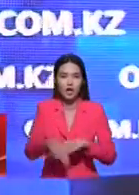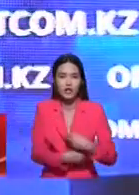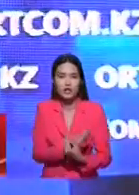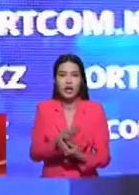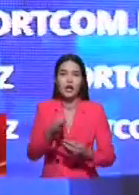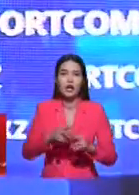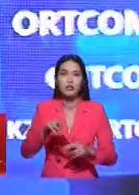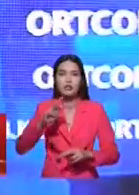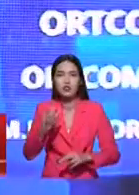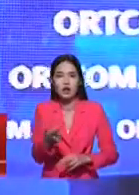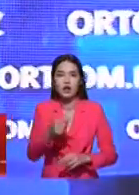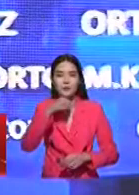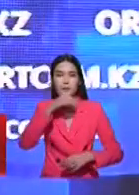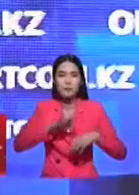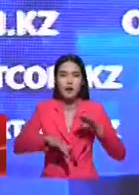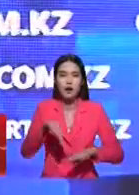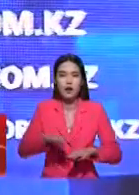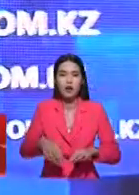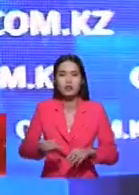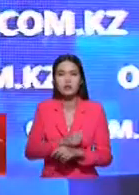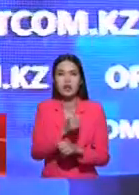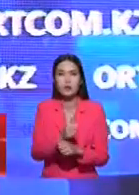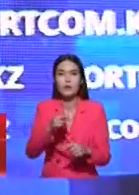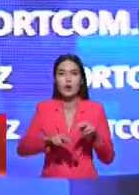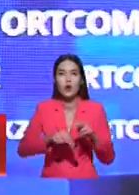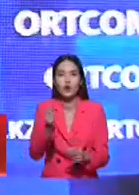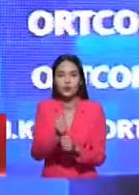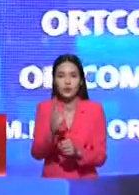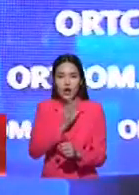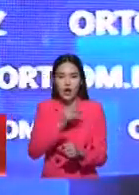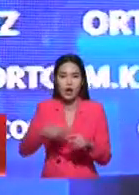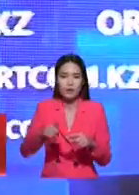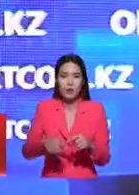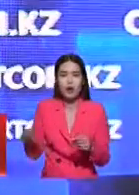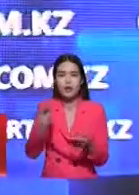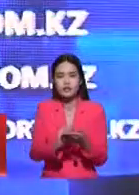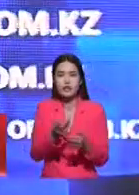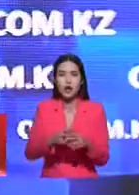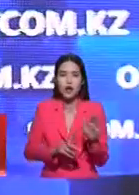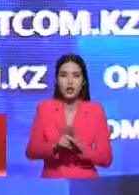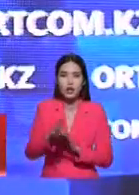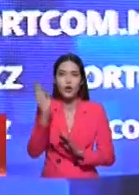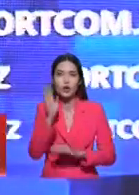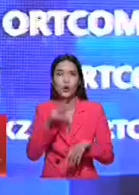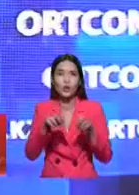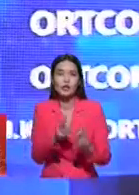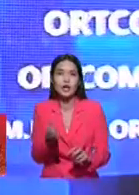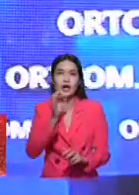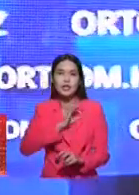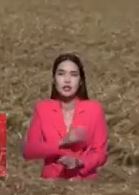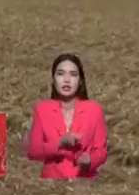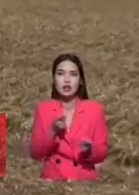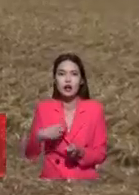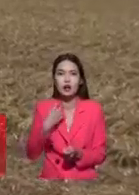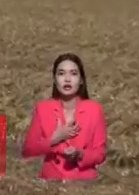ауданындағы Манака және Бидайық су қоймасының құрылысын аяқтадық. Сапасы жақсы, мен оны өзім тексердім. Соның арқасында суармалы егіншілікпен айналысуға мүмкіндік